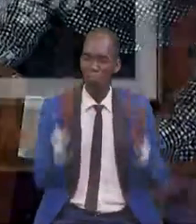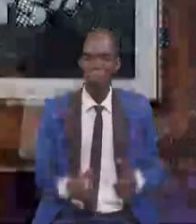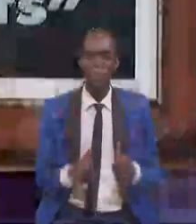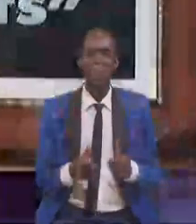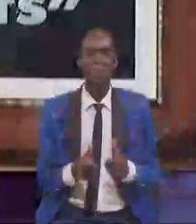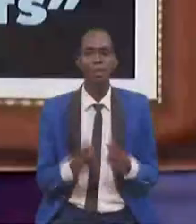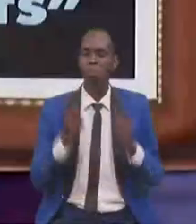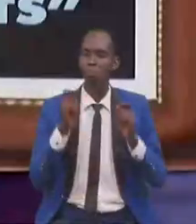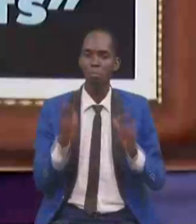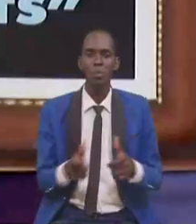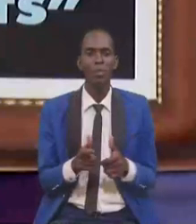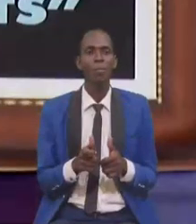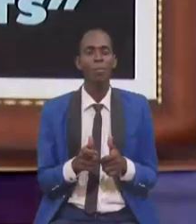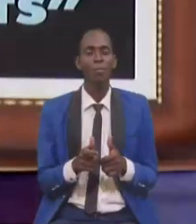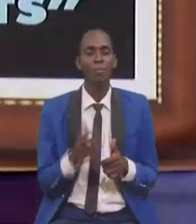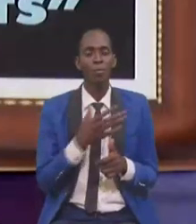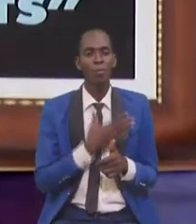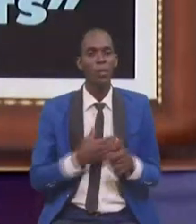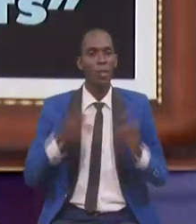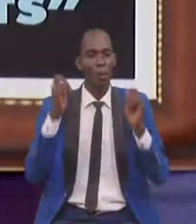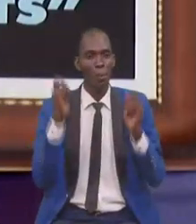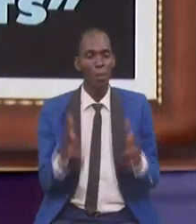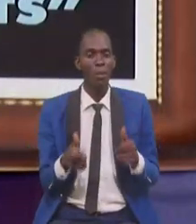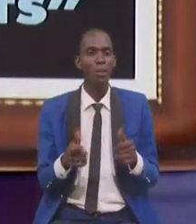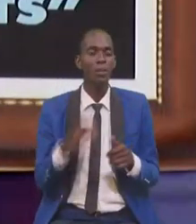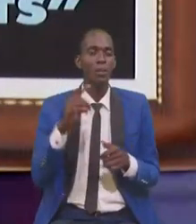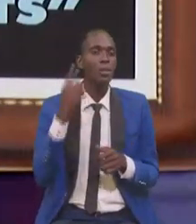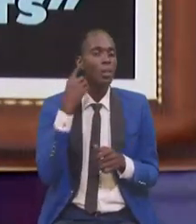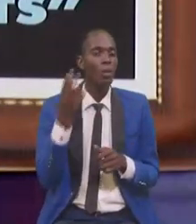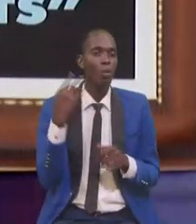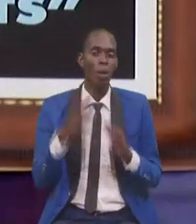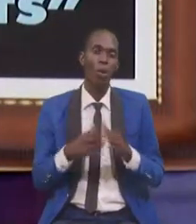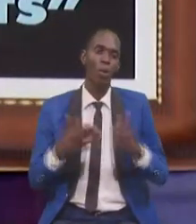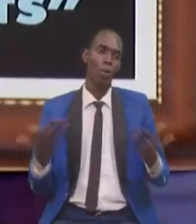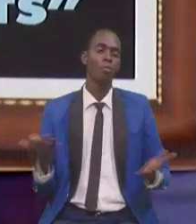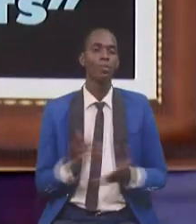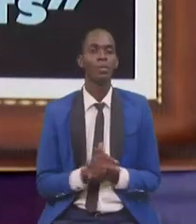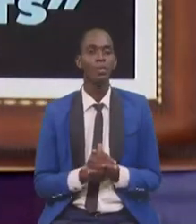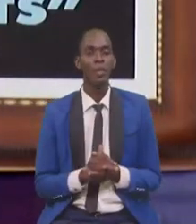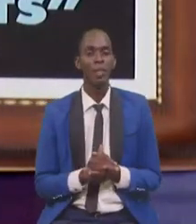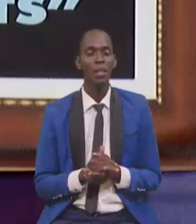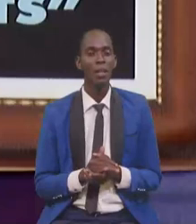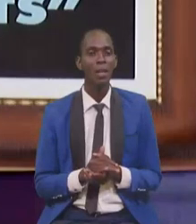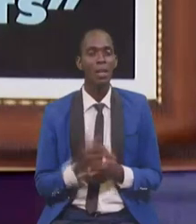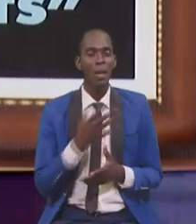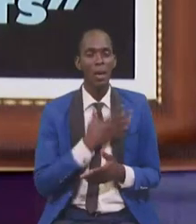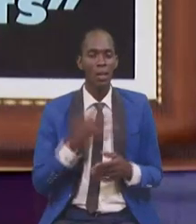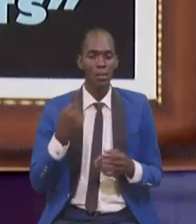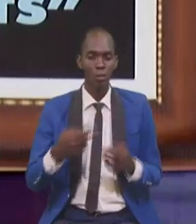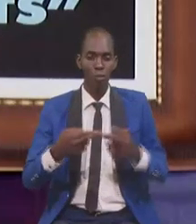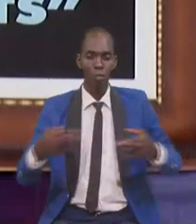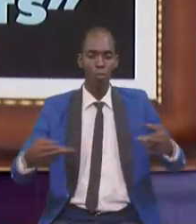aussitôt, maintenant, immédiatement, aussitôt, ses oreilles s'ouvrirent. Sa langue